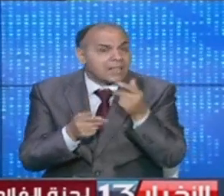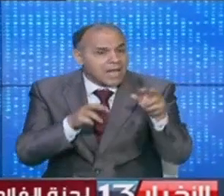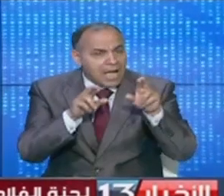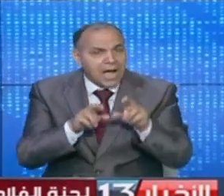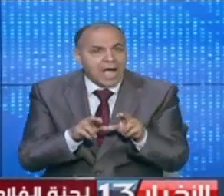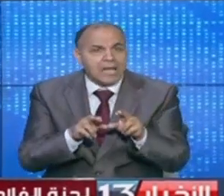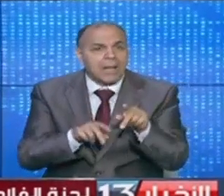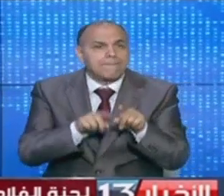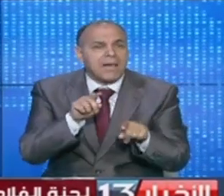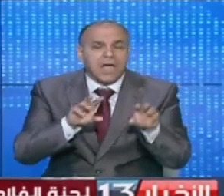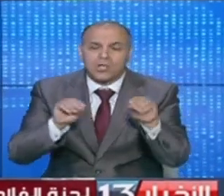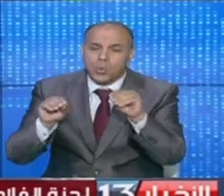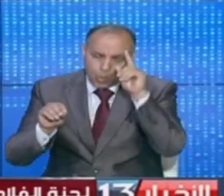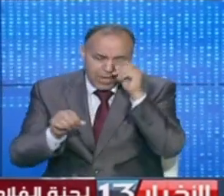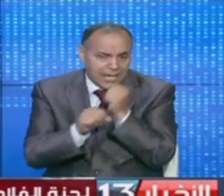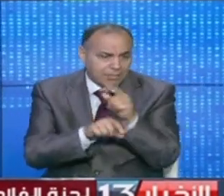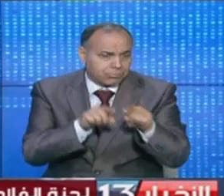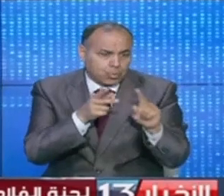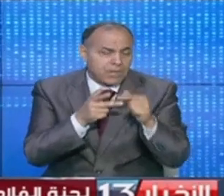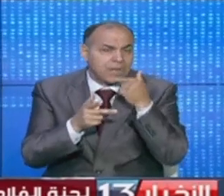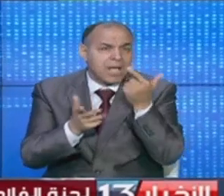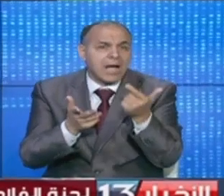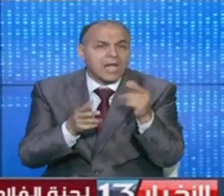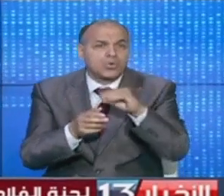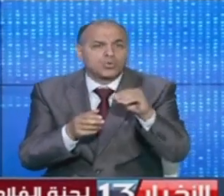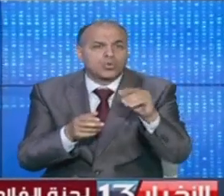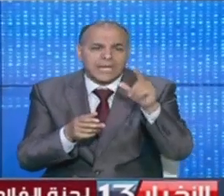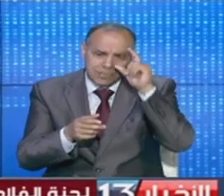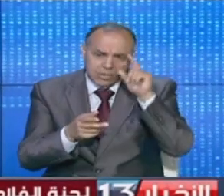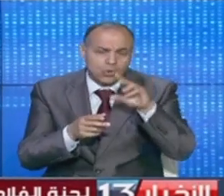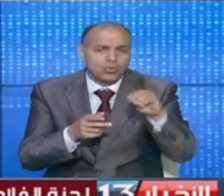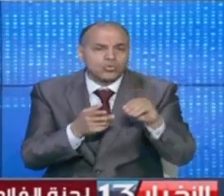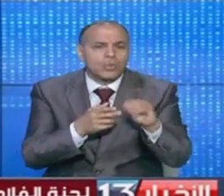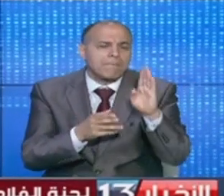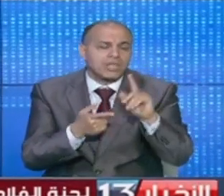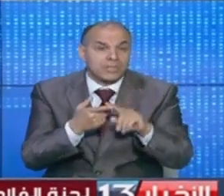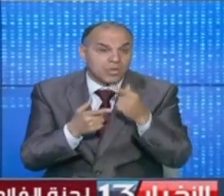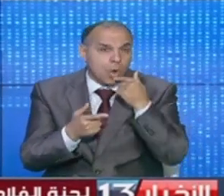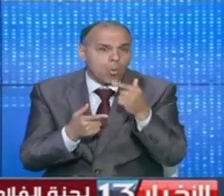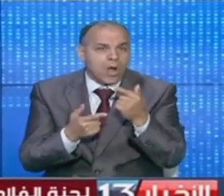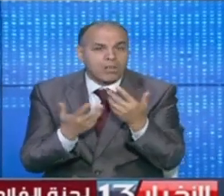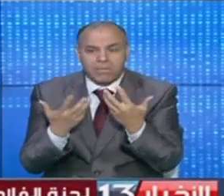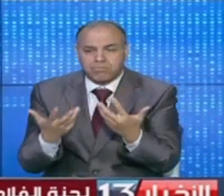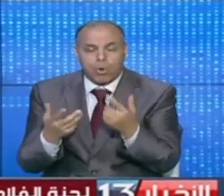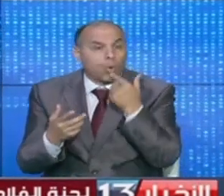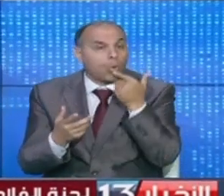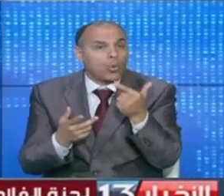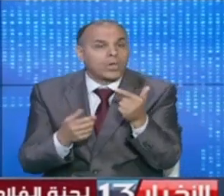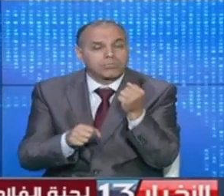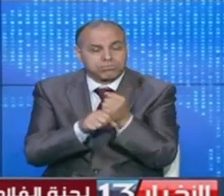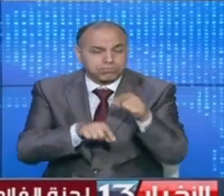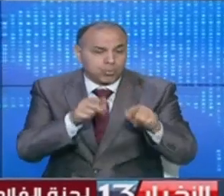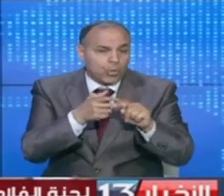بعد في اسواق انتاج على غرار سوق سيدي بوزيد وسوق باجه و كيفيه التعاطي مع وفره الانتاج